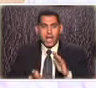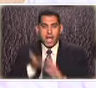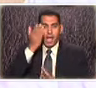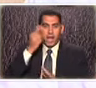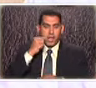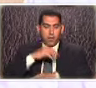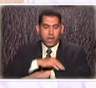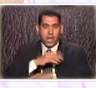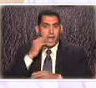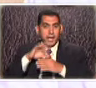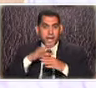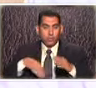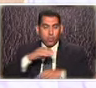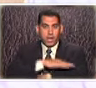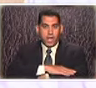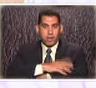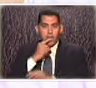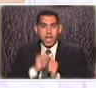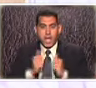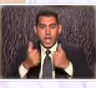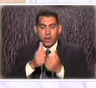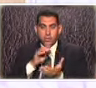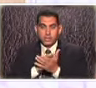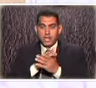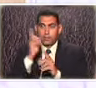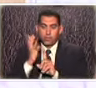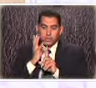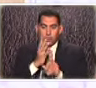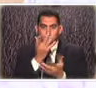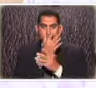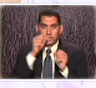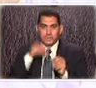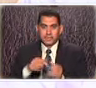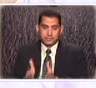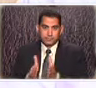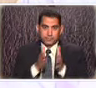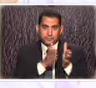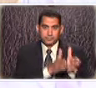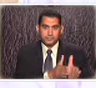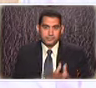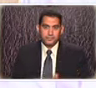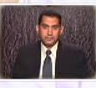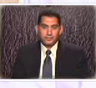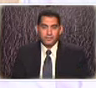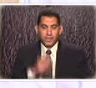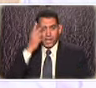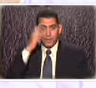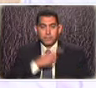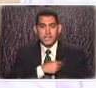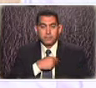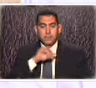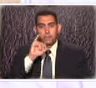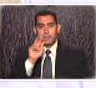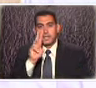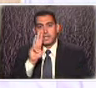خلقا وخلقا وعلى اله وصحبه ومن سار على نهه الى يوم الدين مصطلح